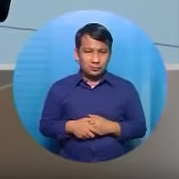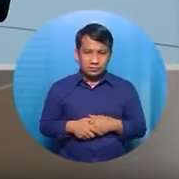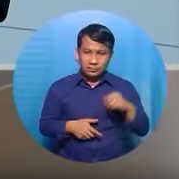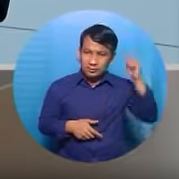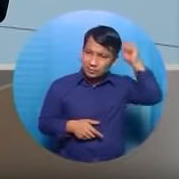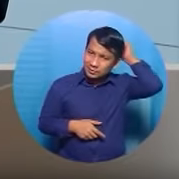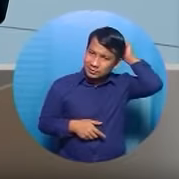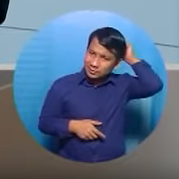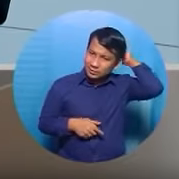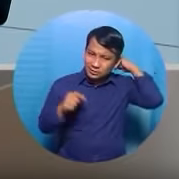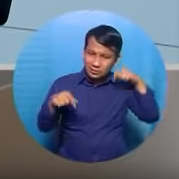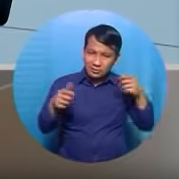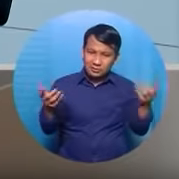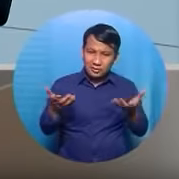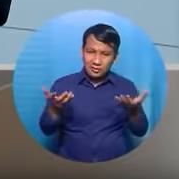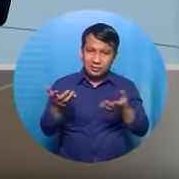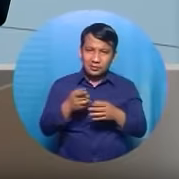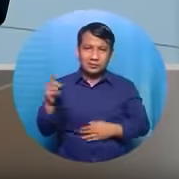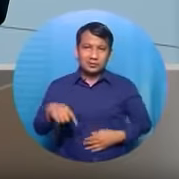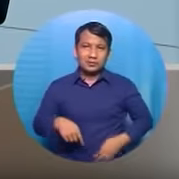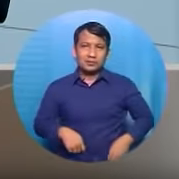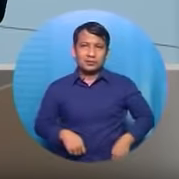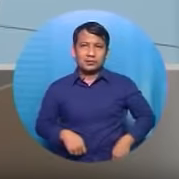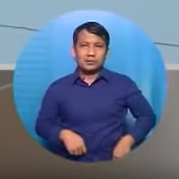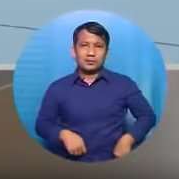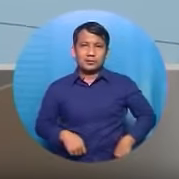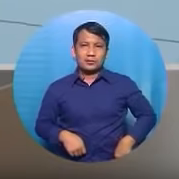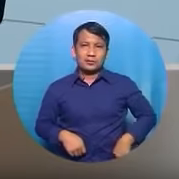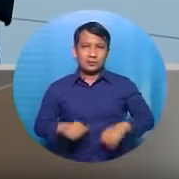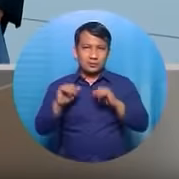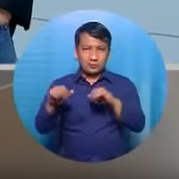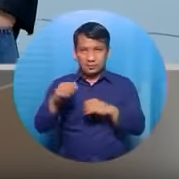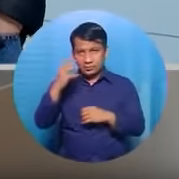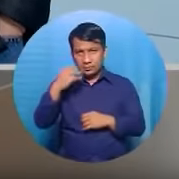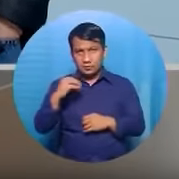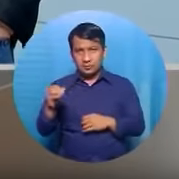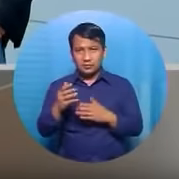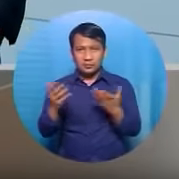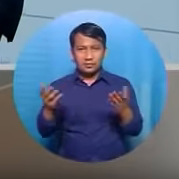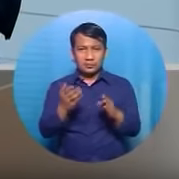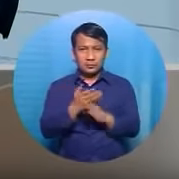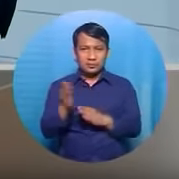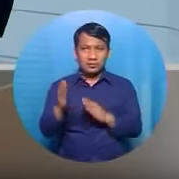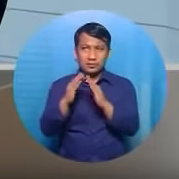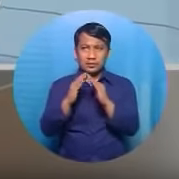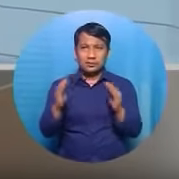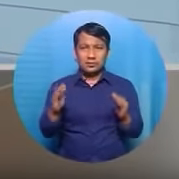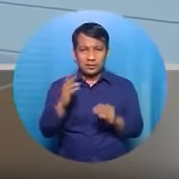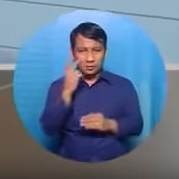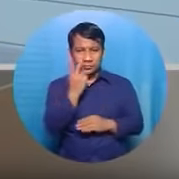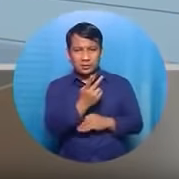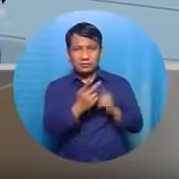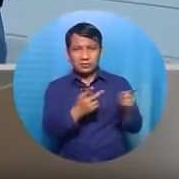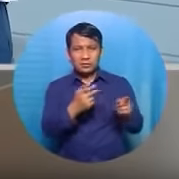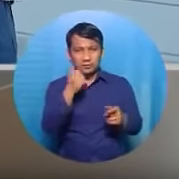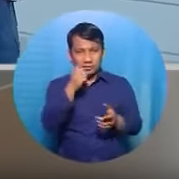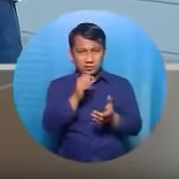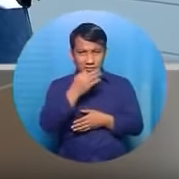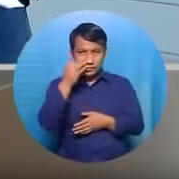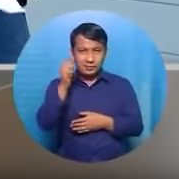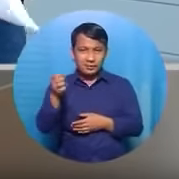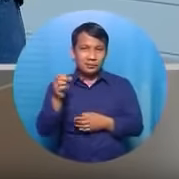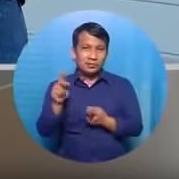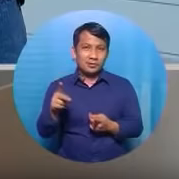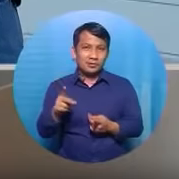puntahan, sir. Dito lang ako sa station. Oh, diyan ka na muna matulog sa station. Huwag muna sa bahay ninyo. Kasi ayaw, ka ayaw makita ni Mrs. yung pagmumukha